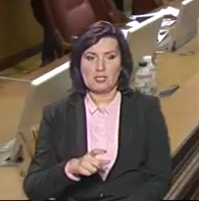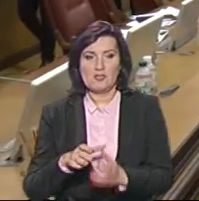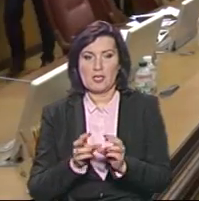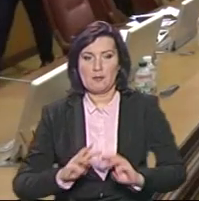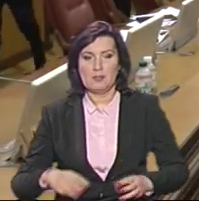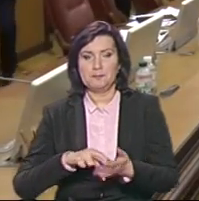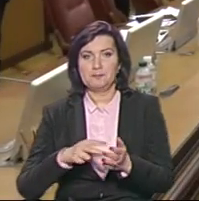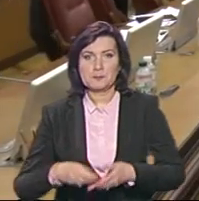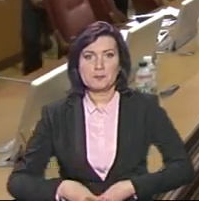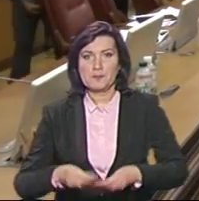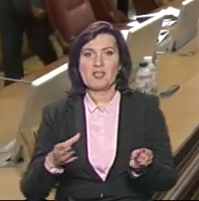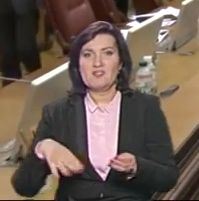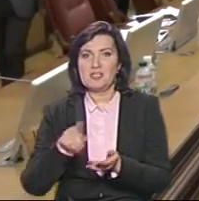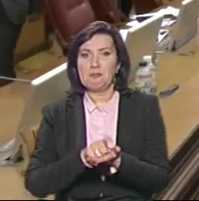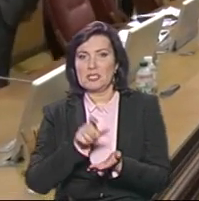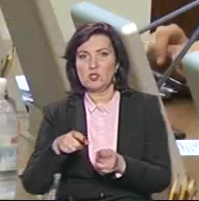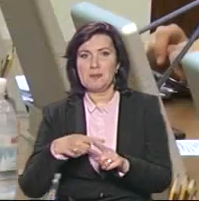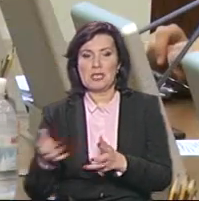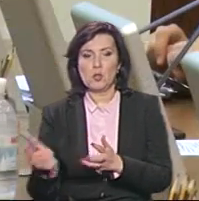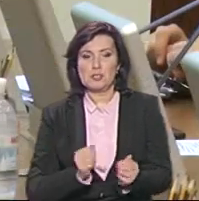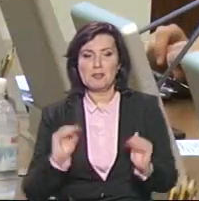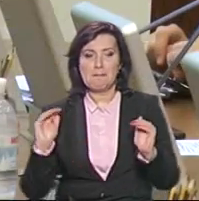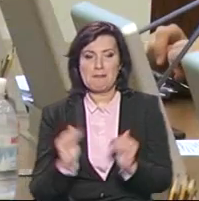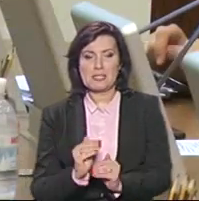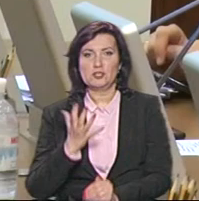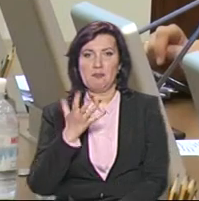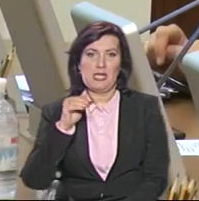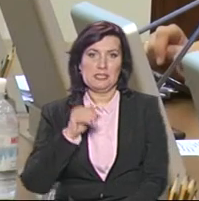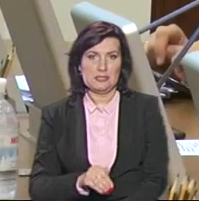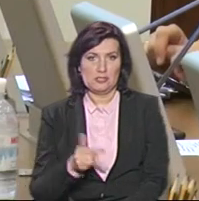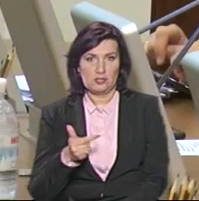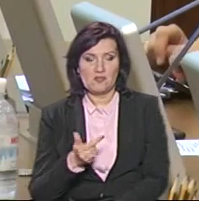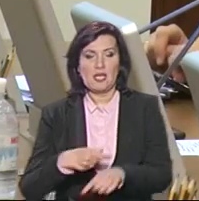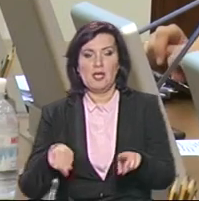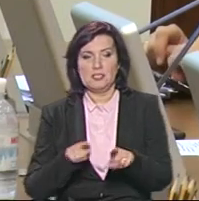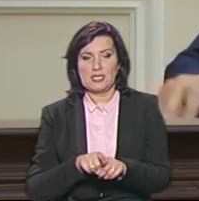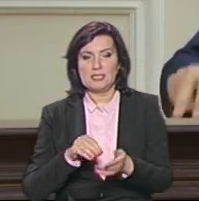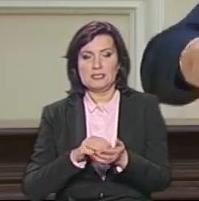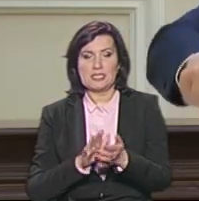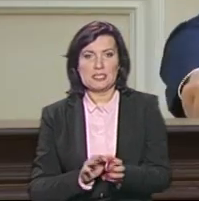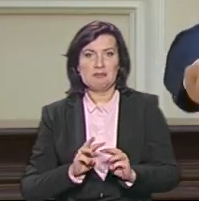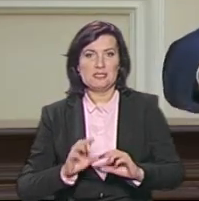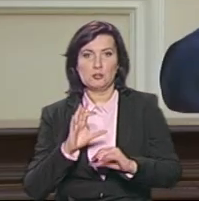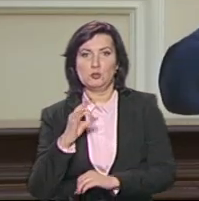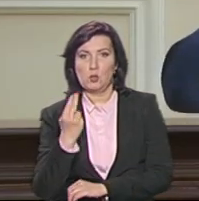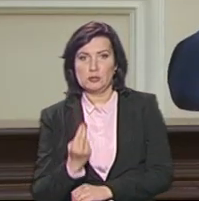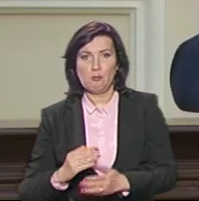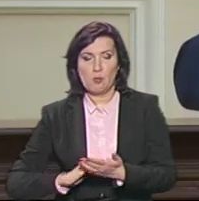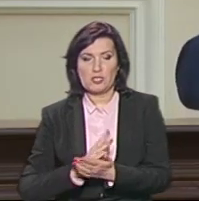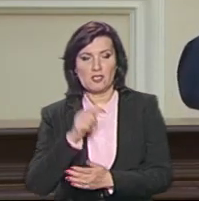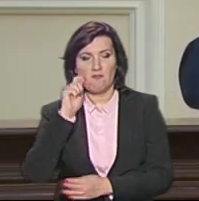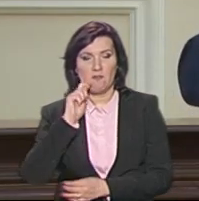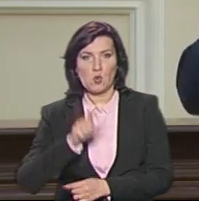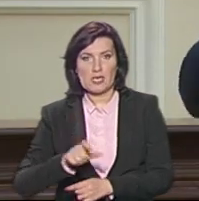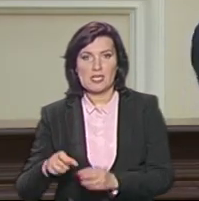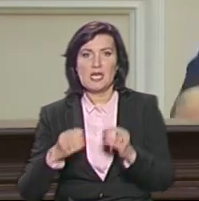пропонує роздати всім пенсіонерам, які отримують менш як 5 тисяч. Таких, за даними Міністерства соціальної політики, в Україні